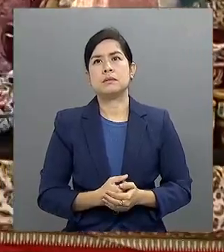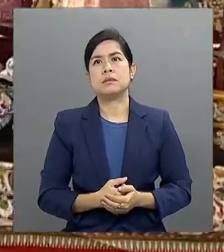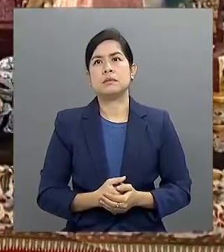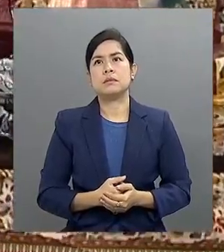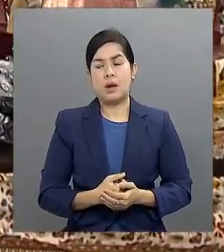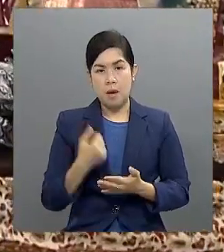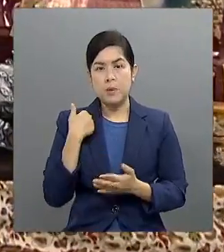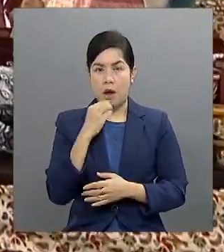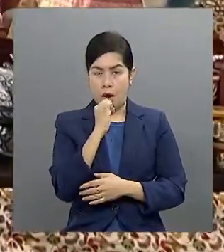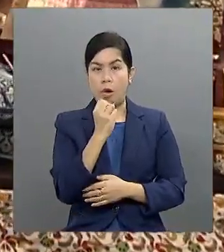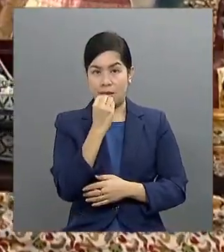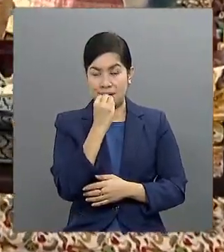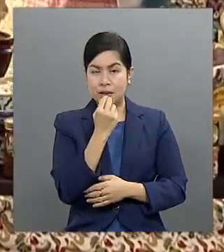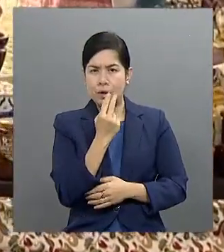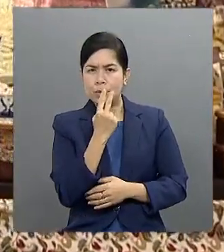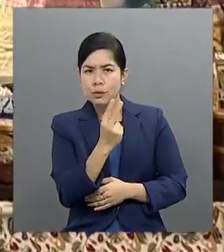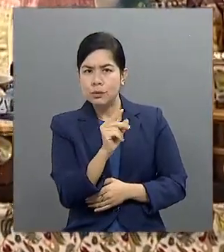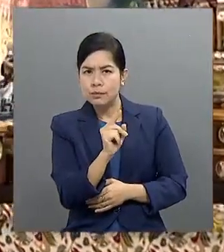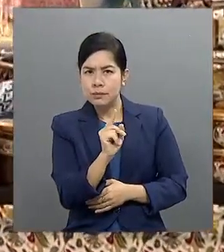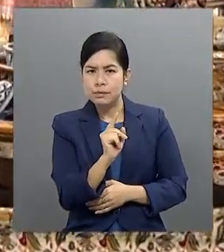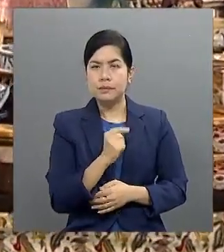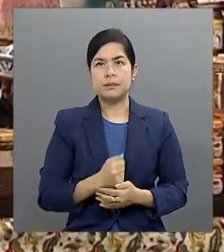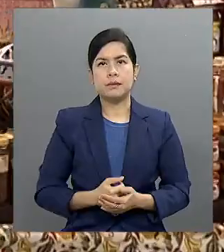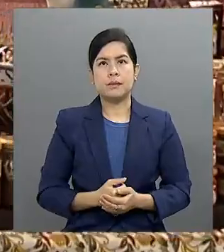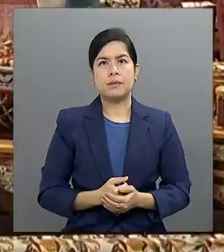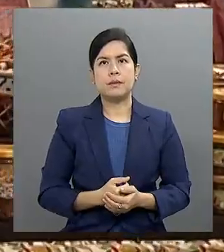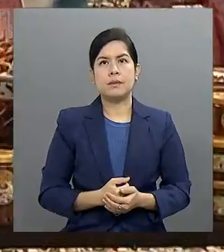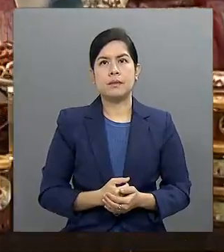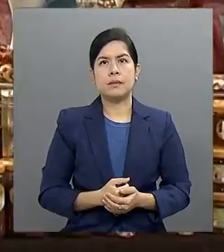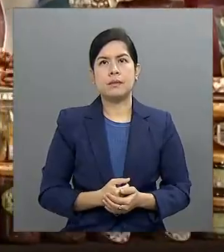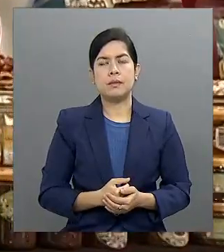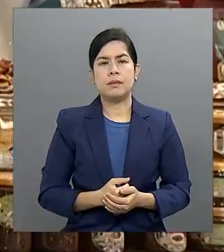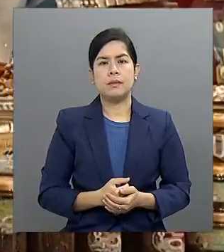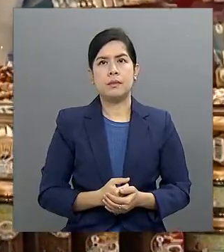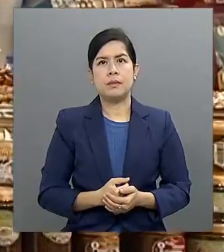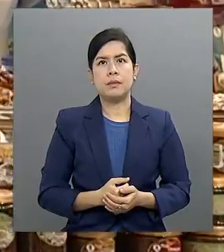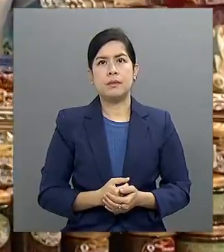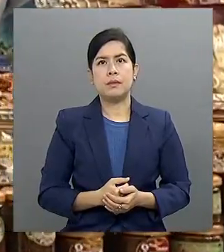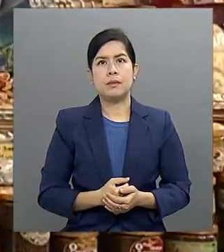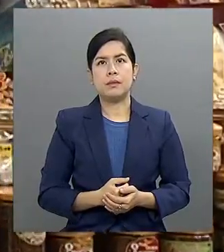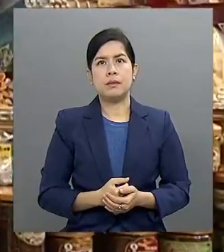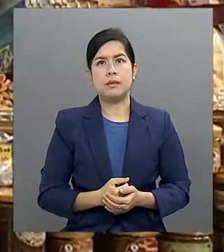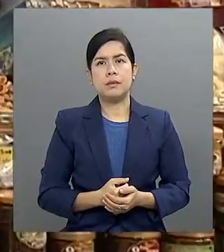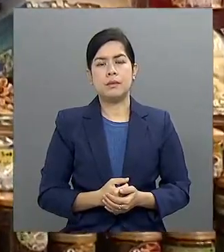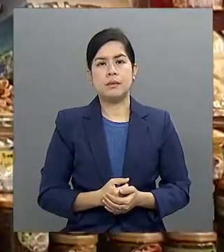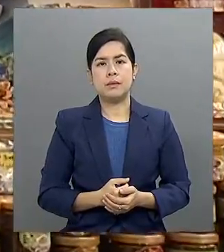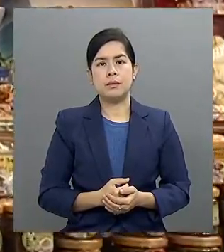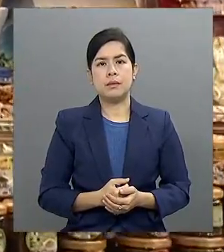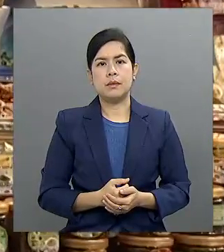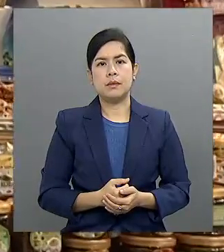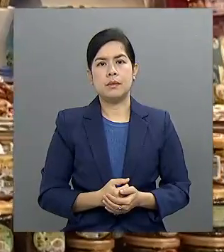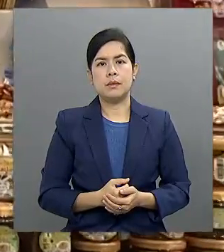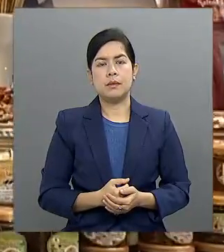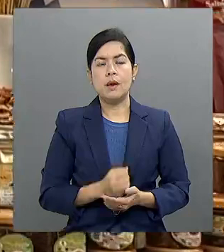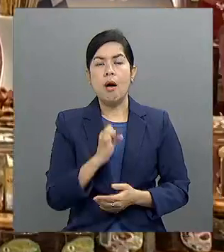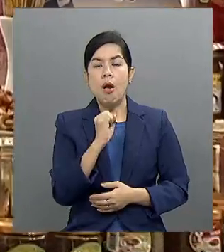มให้หน่อยนึง ค่ะ พี่ยุ้ยจัดการเลยสายชิม จ้าจ้าจ้า ชิมให้หน่อยค่ะ เอาแล้วเอาแล้ว